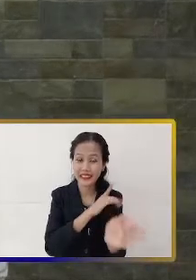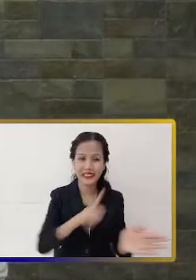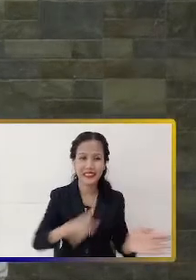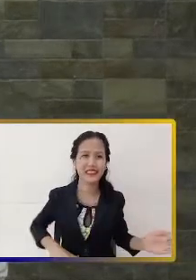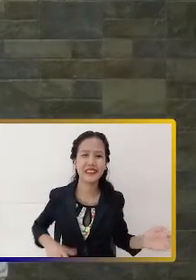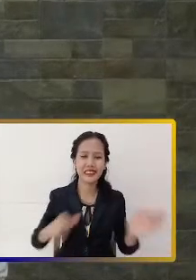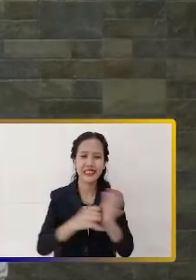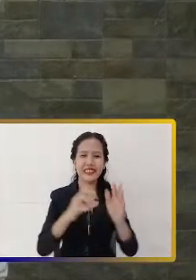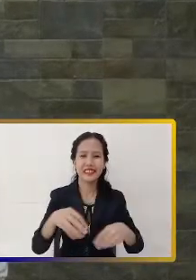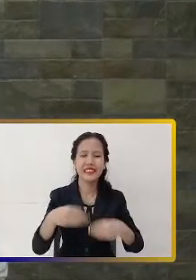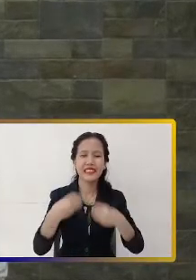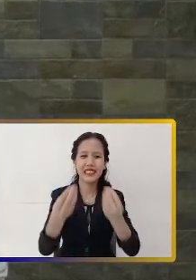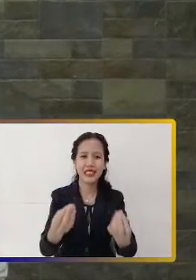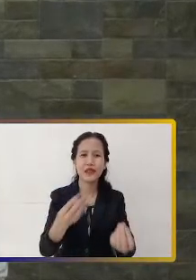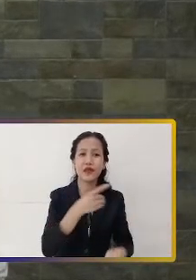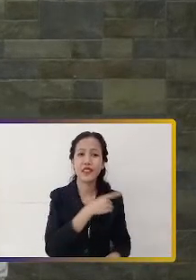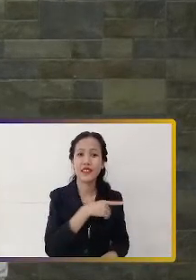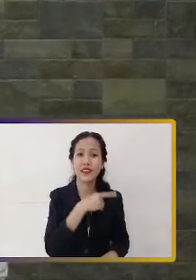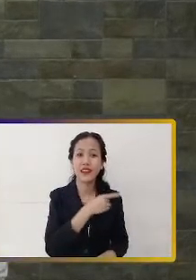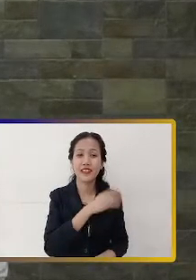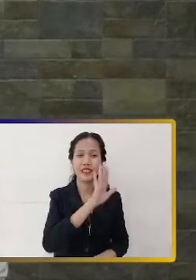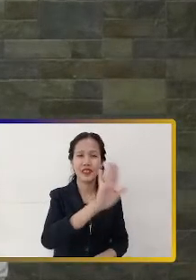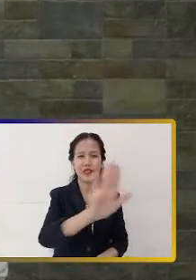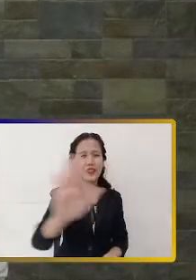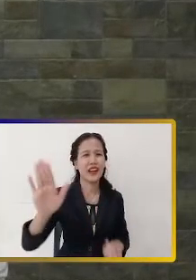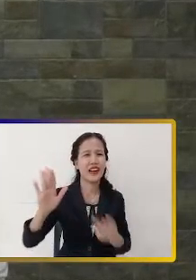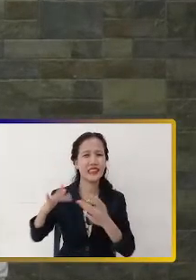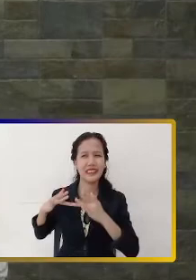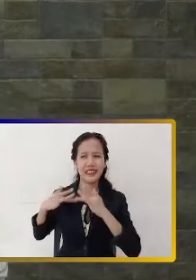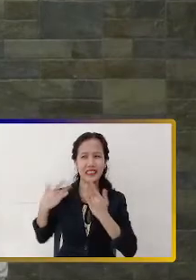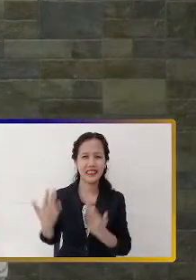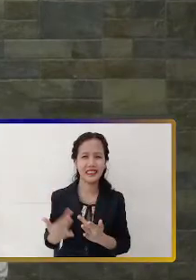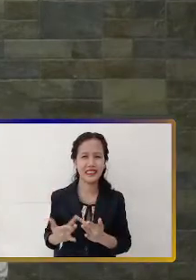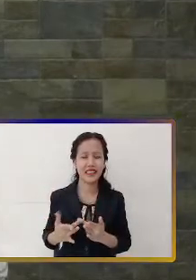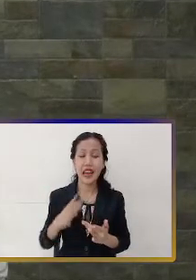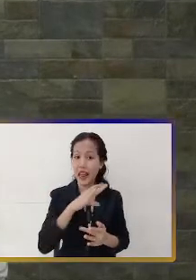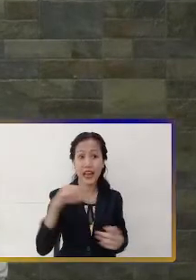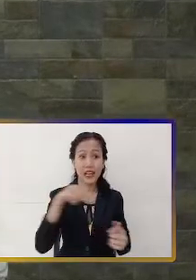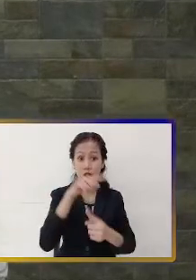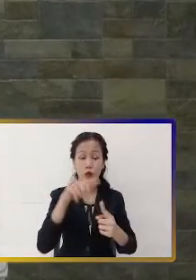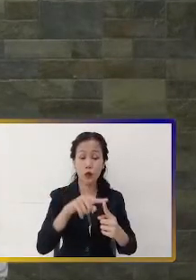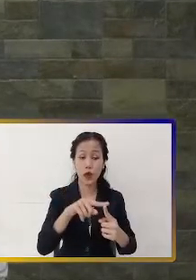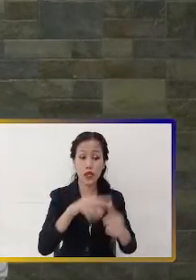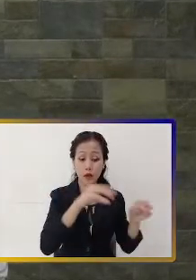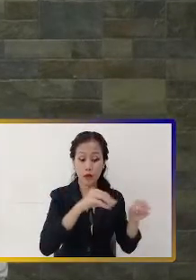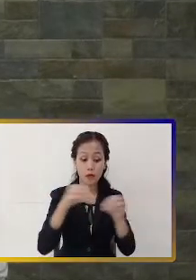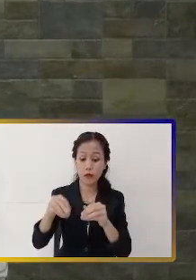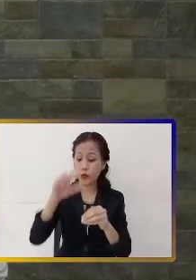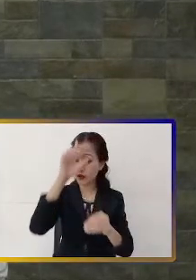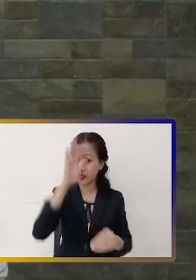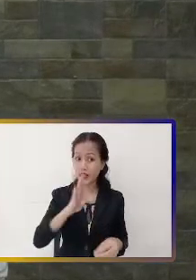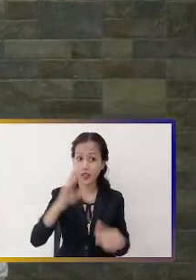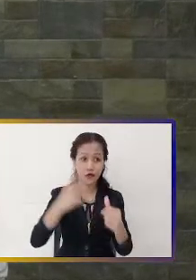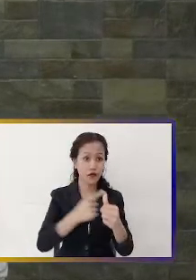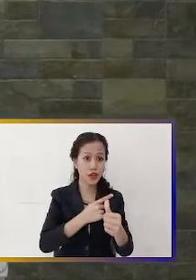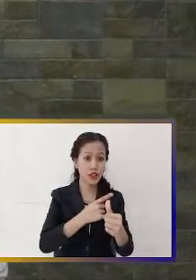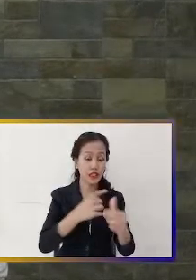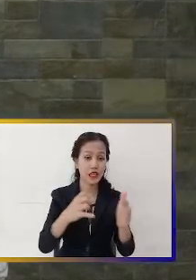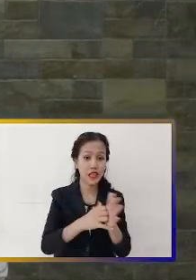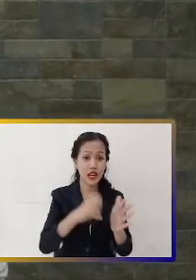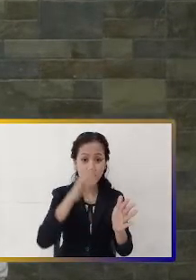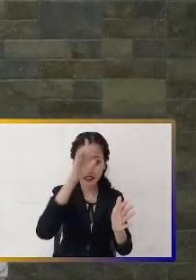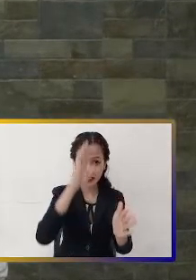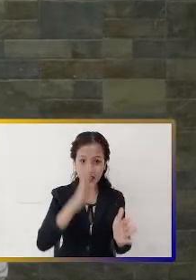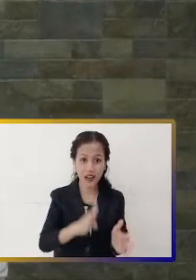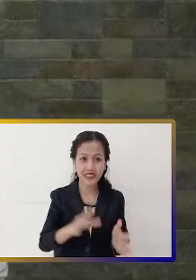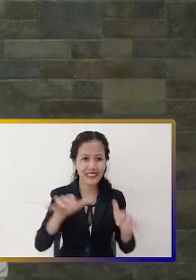And not only that, when you put God first, God still, marami